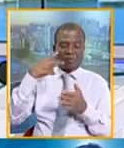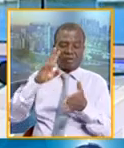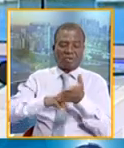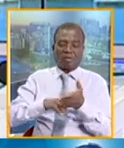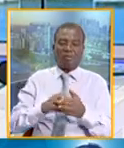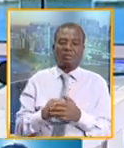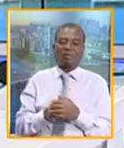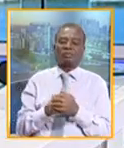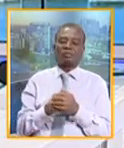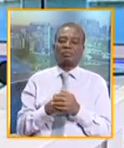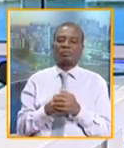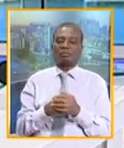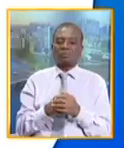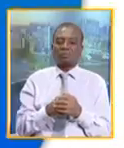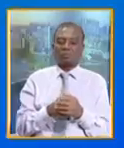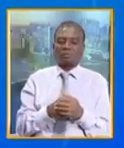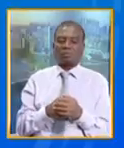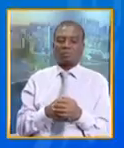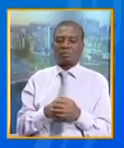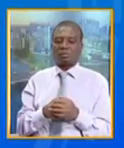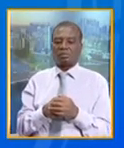signé. Alexis Ouattara.